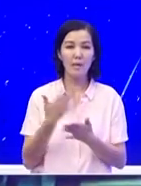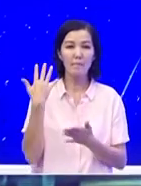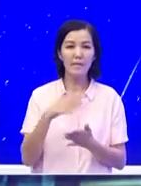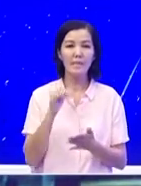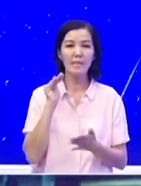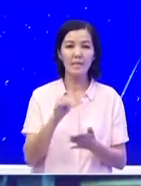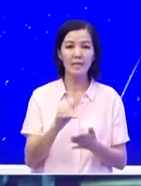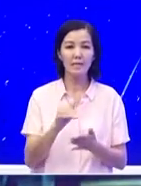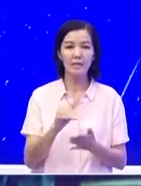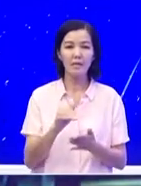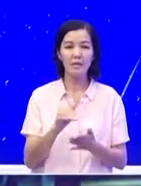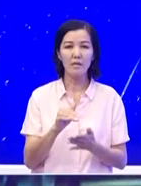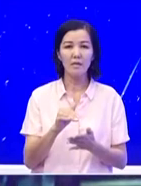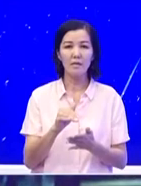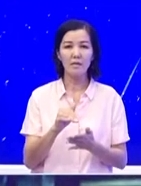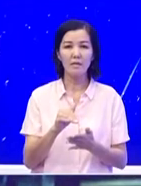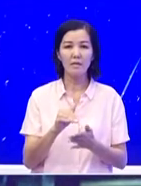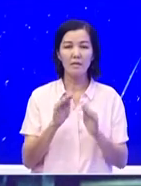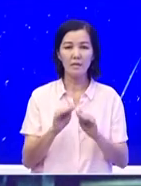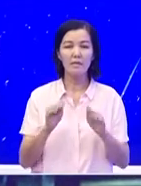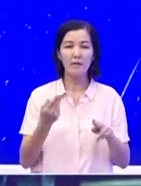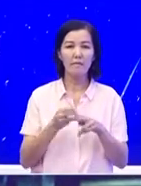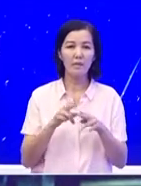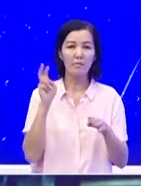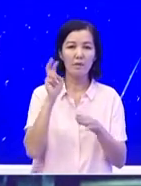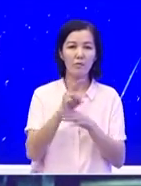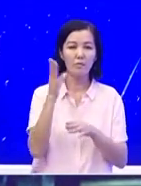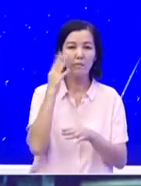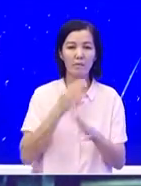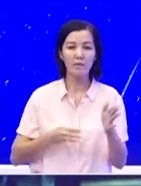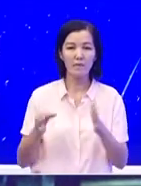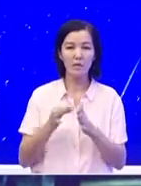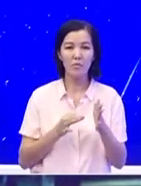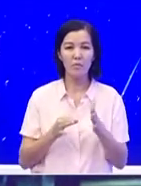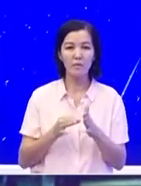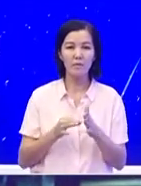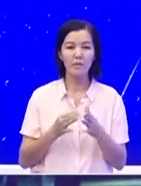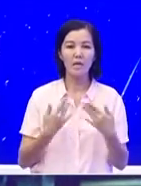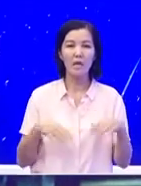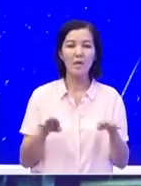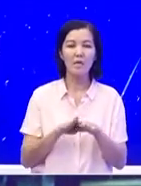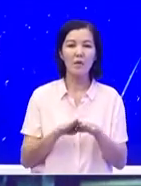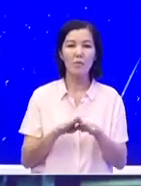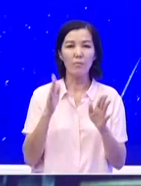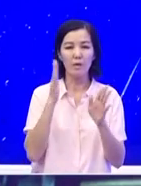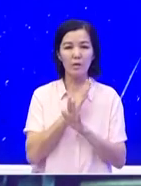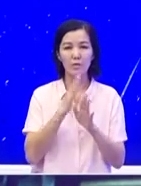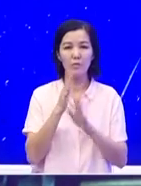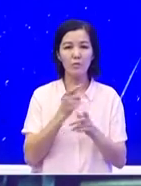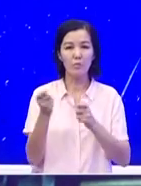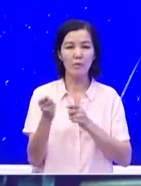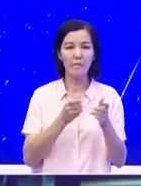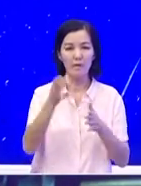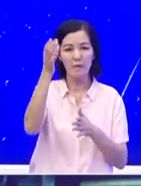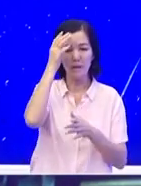Около 50 тысяч детей в этом году пойдут в первый класс в Алматинской области. Такой прогноз делает региональное управление образования. Прием